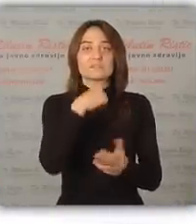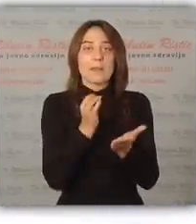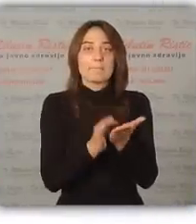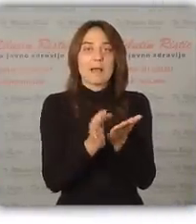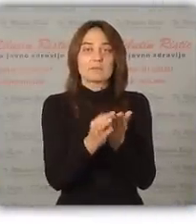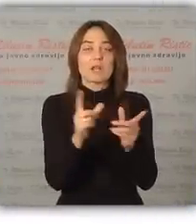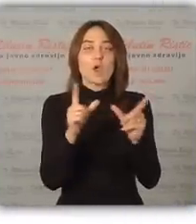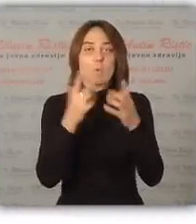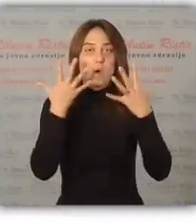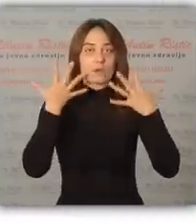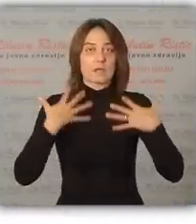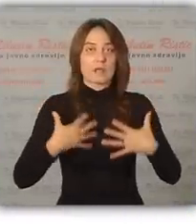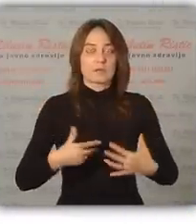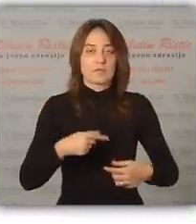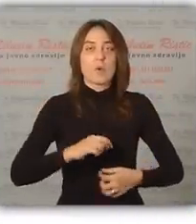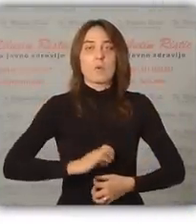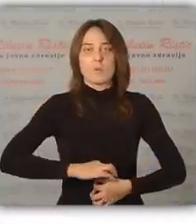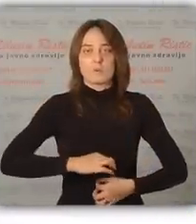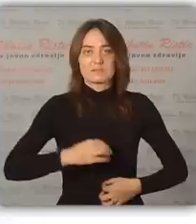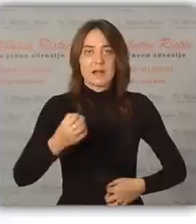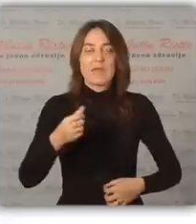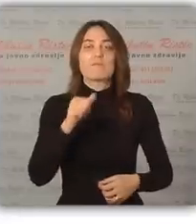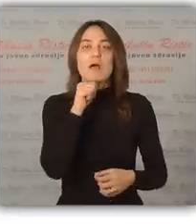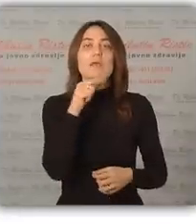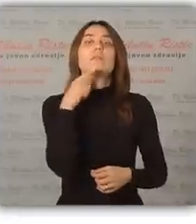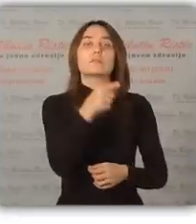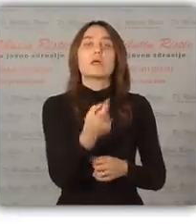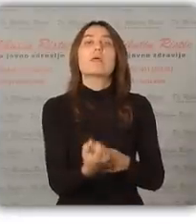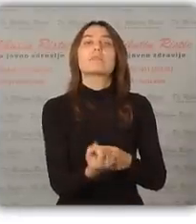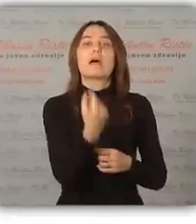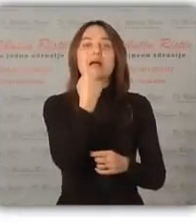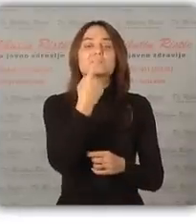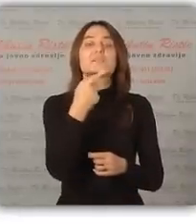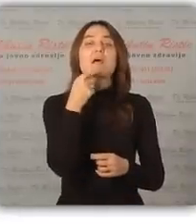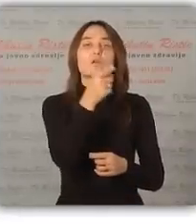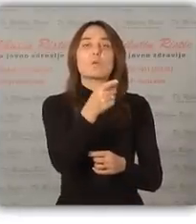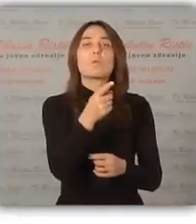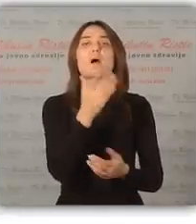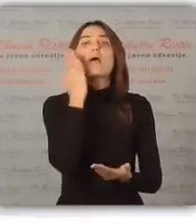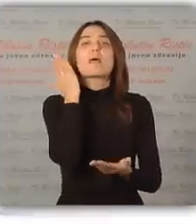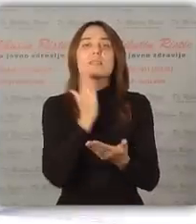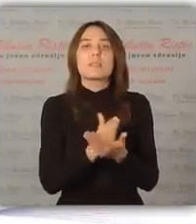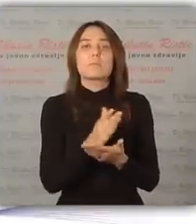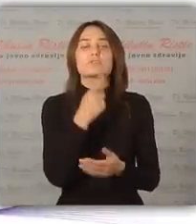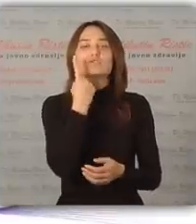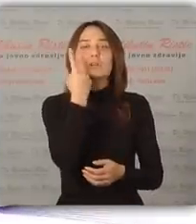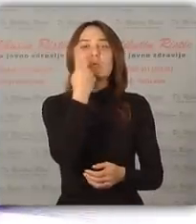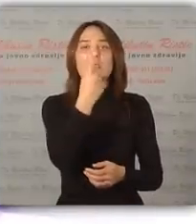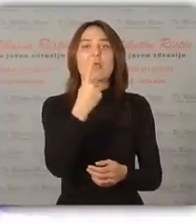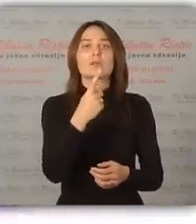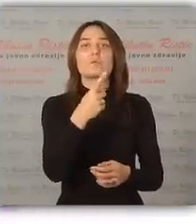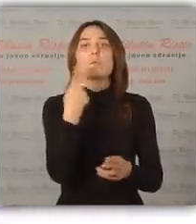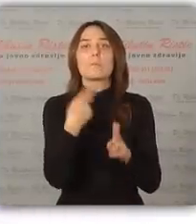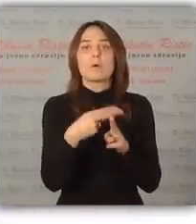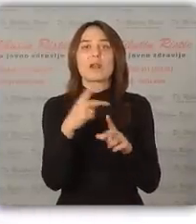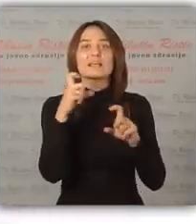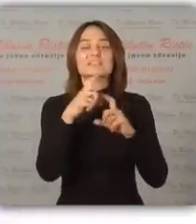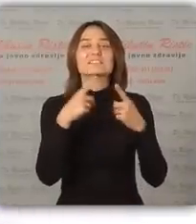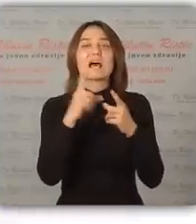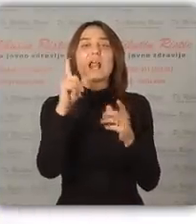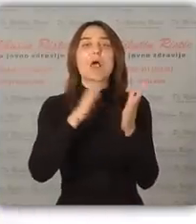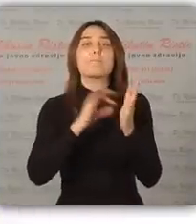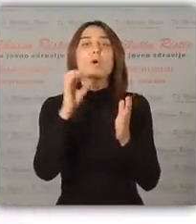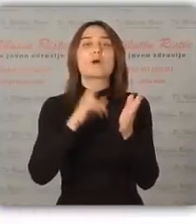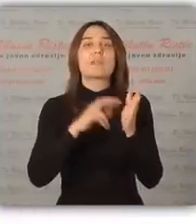se bakterija u organizam, u digestivni trakt i tako nastaju simptomi tipični za jednu